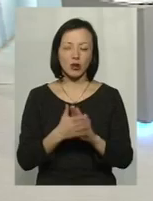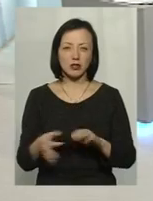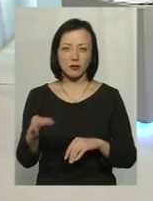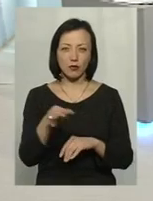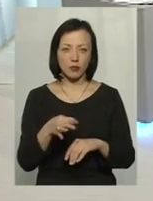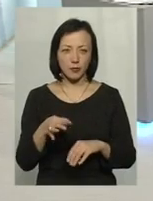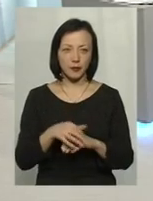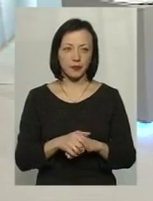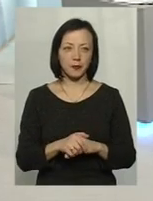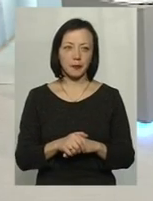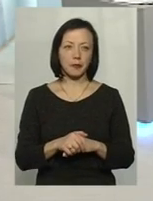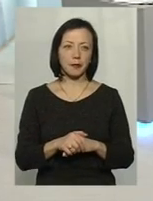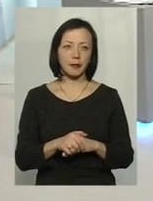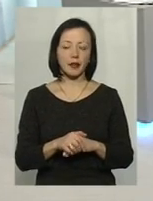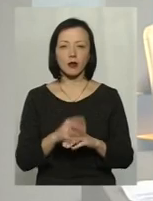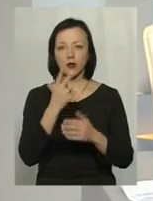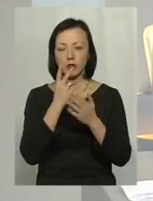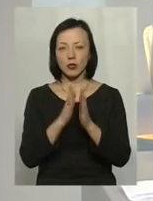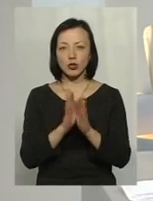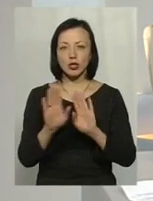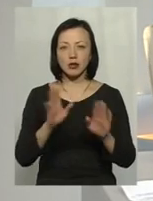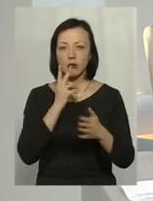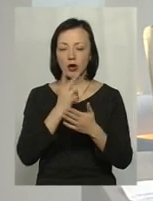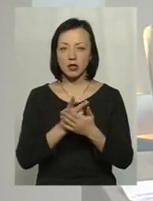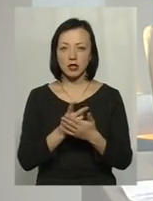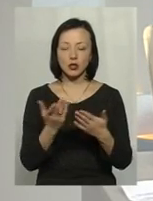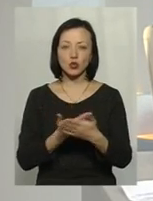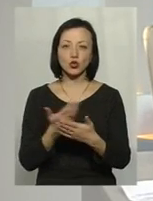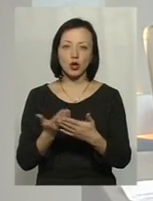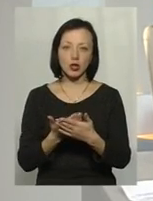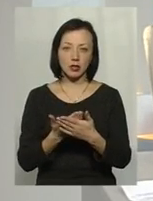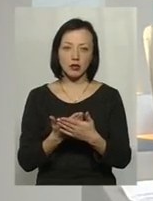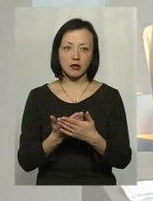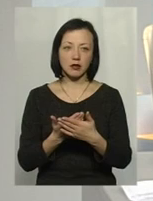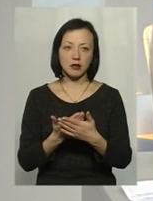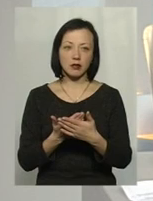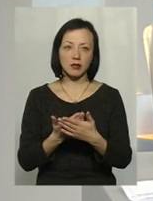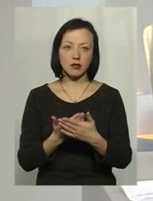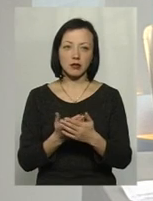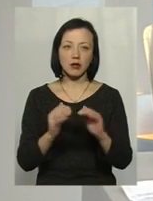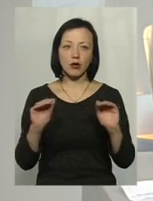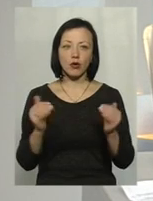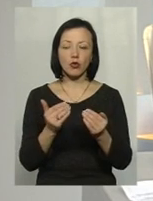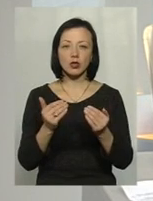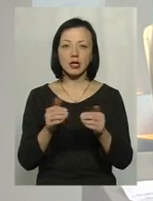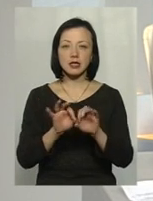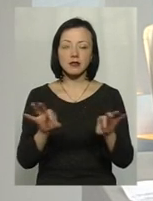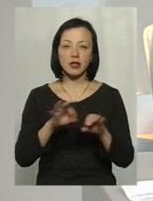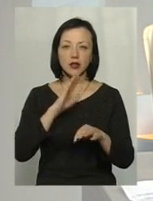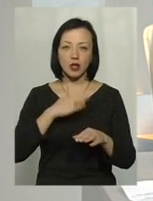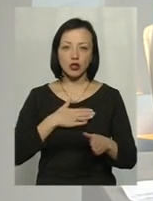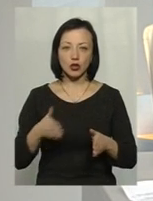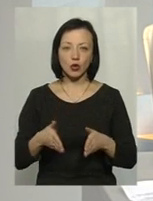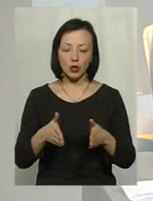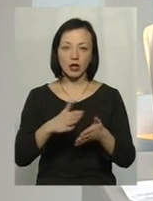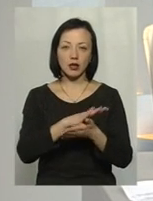Я для замалювки прошу режисера показати сюжет, власне, таке коротке зведення з наших доріг, а